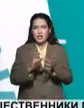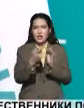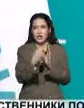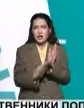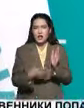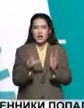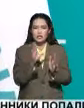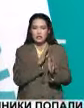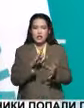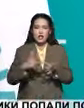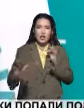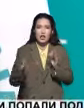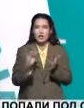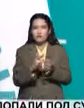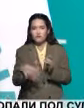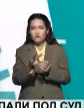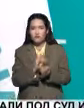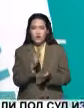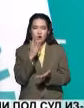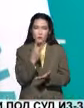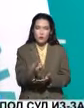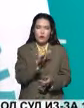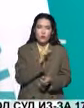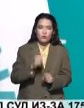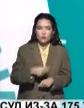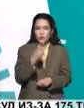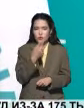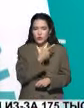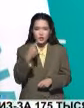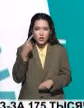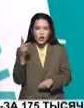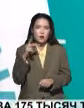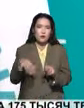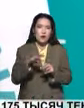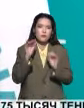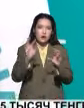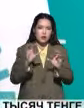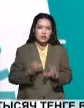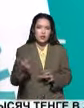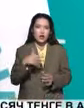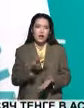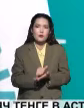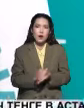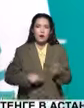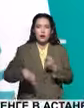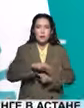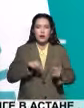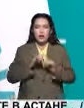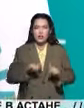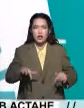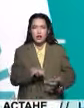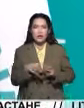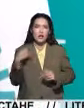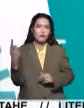доске, в социальных сетях и в интернете. Можете увидеть своими глазами. Основная цель – дать помощь гражданам, которые занимаются бизнесом и развивают сельское